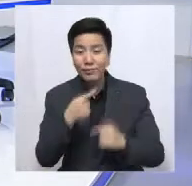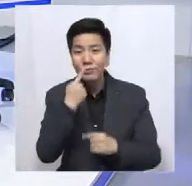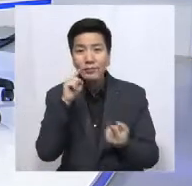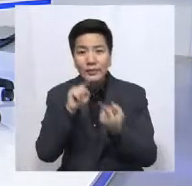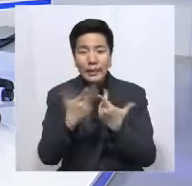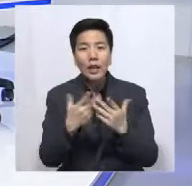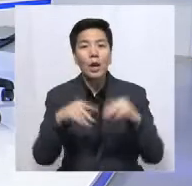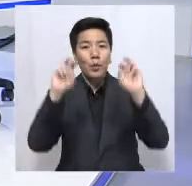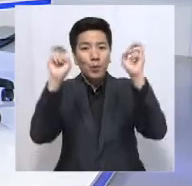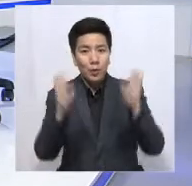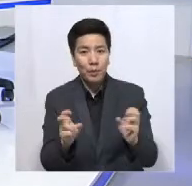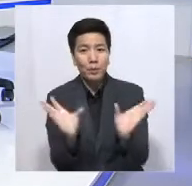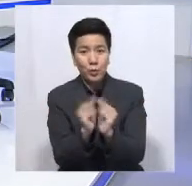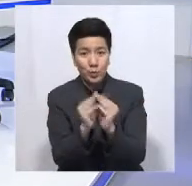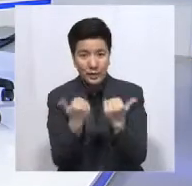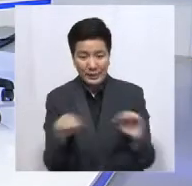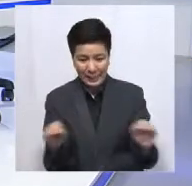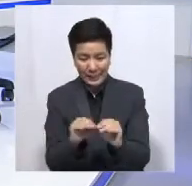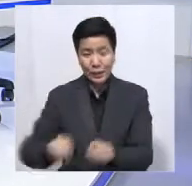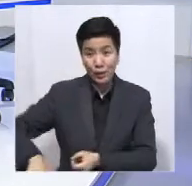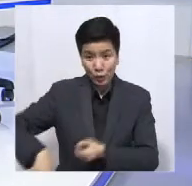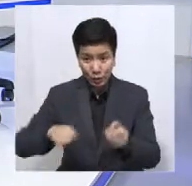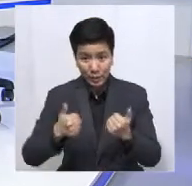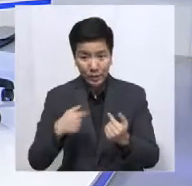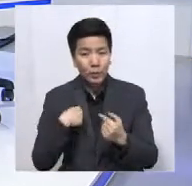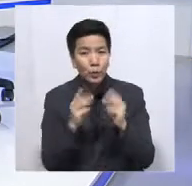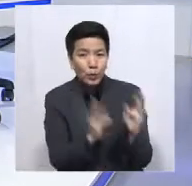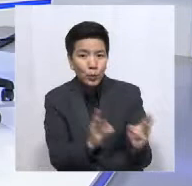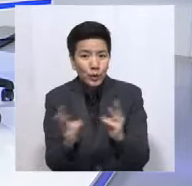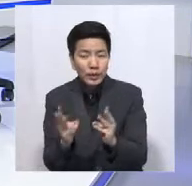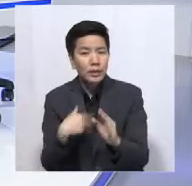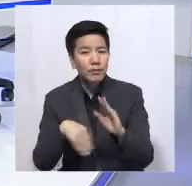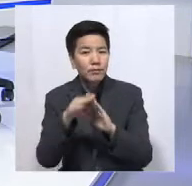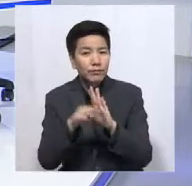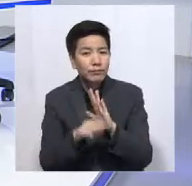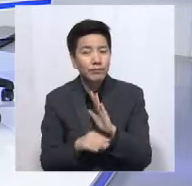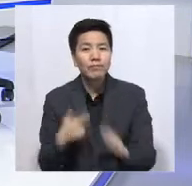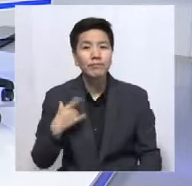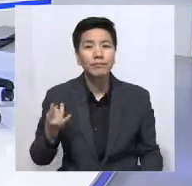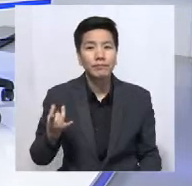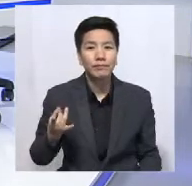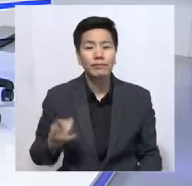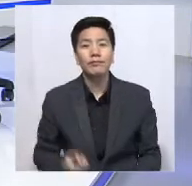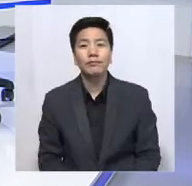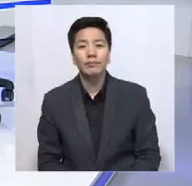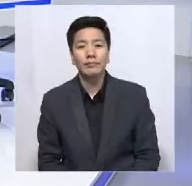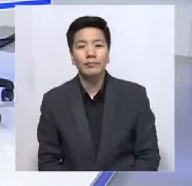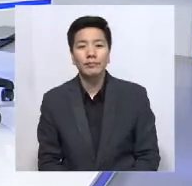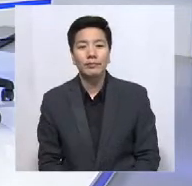ถึงตัวของวาระการประชุมครม.ก็ตอนนี้ใกล้ช่วงเทศกาลสงกรานต์แล้วนะครับมีมาตรการใดจะออกมาจากที่ประชุมครม.บ้างครับ